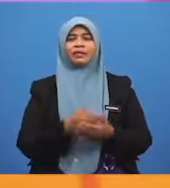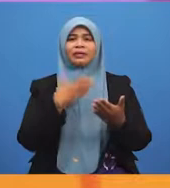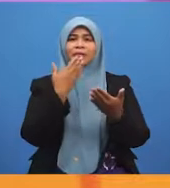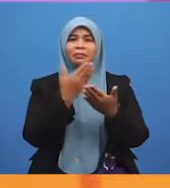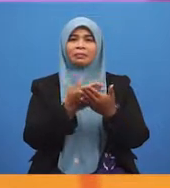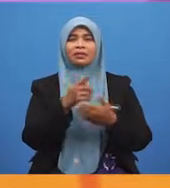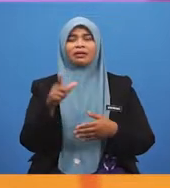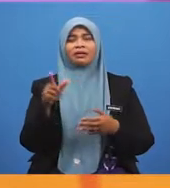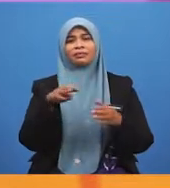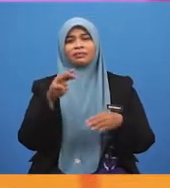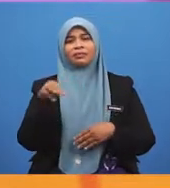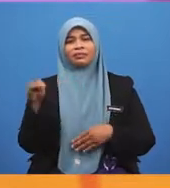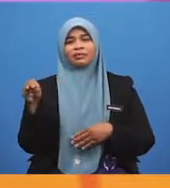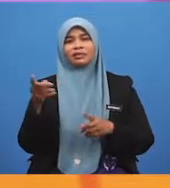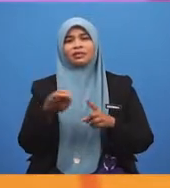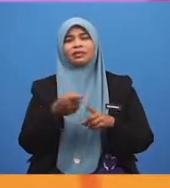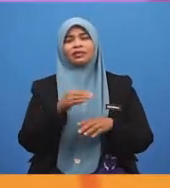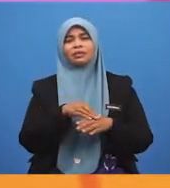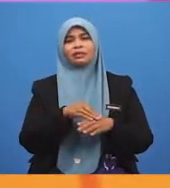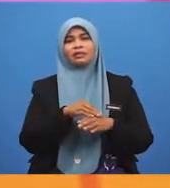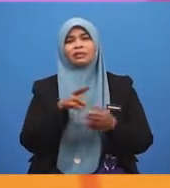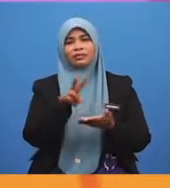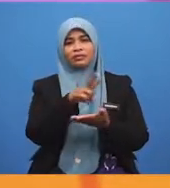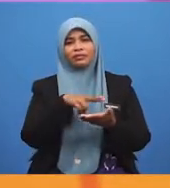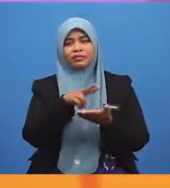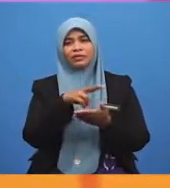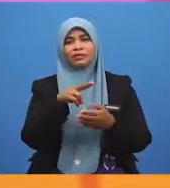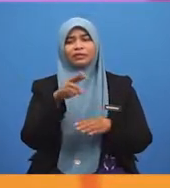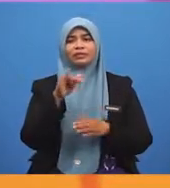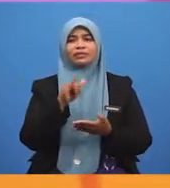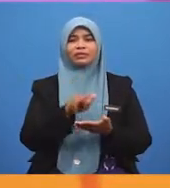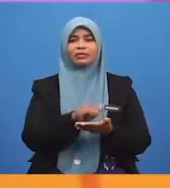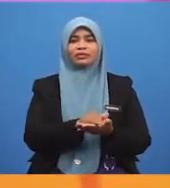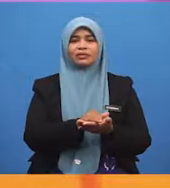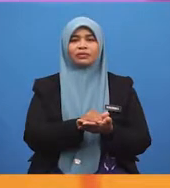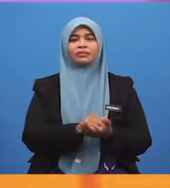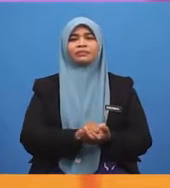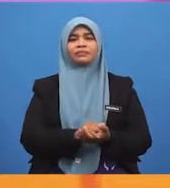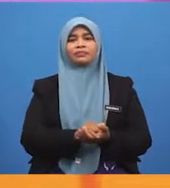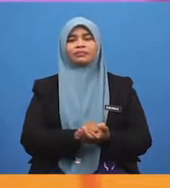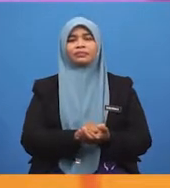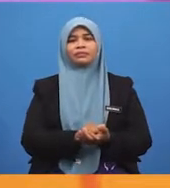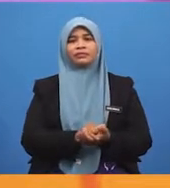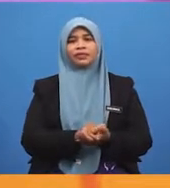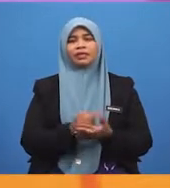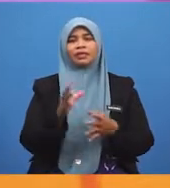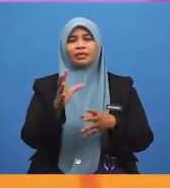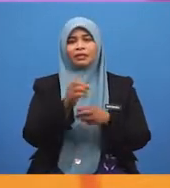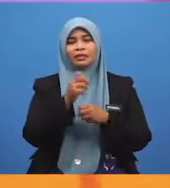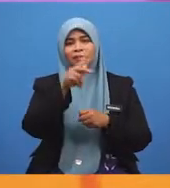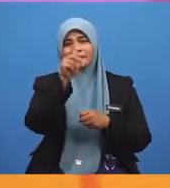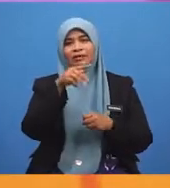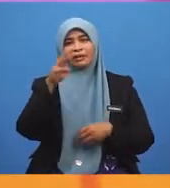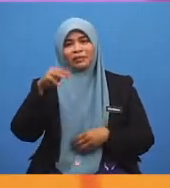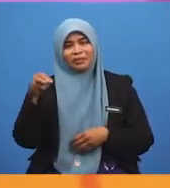Baiklah murid-murid, daripada klip video yang telah dipaparkan sebentar tadi, dapatkah